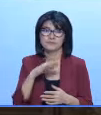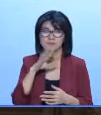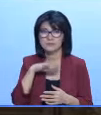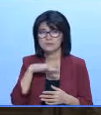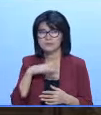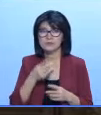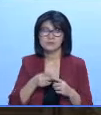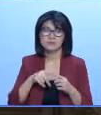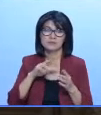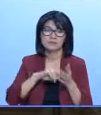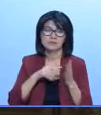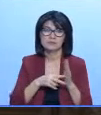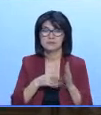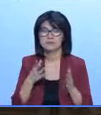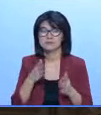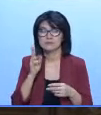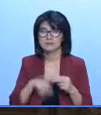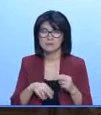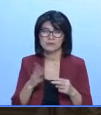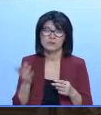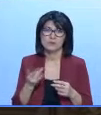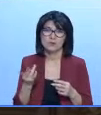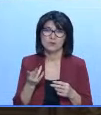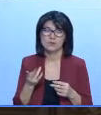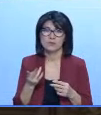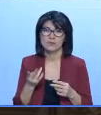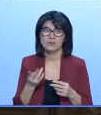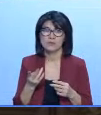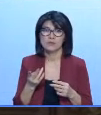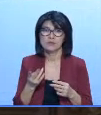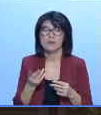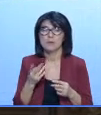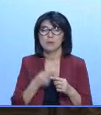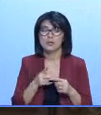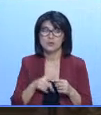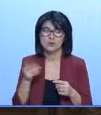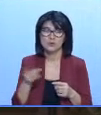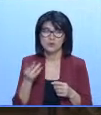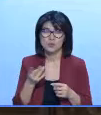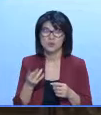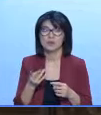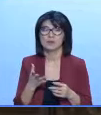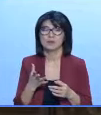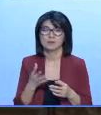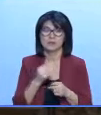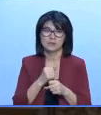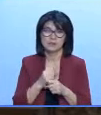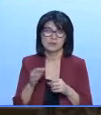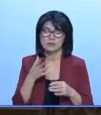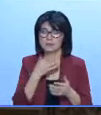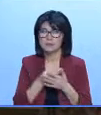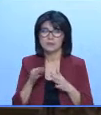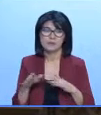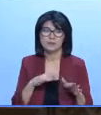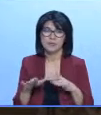презентации... Бос сөздеріңізді қойыңыздар, сөзім үшін кешірім сұраймын. Елу компаниямен кездесу өткіздік деп, алаулатып, жалаулатып, тұсау кесер өткізгенін